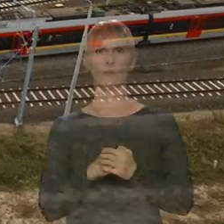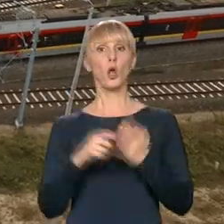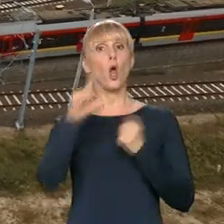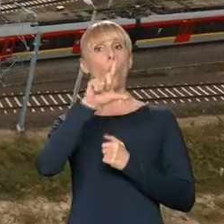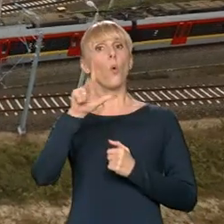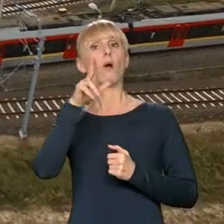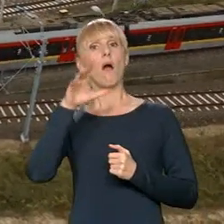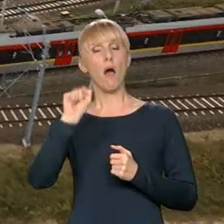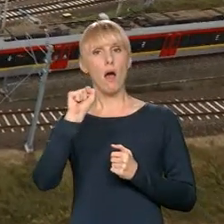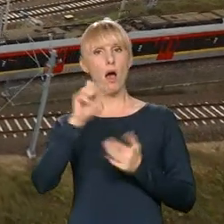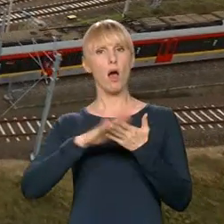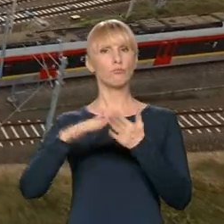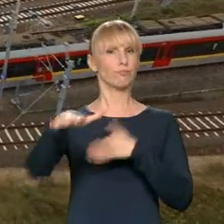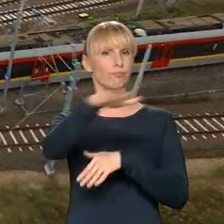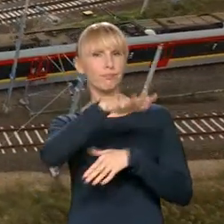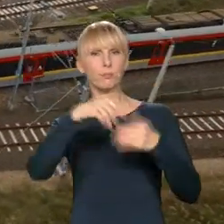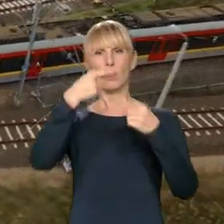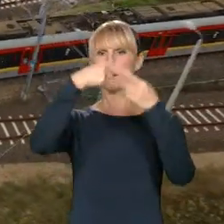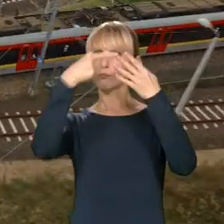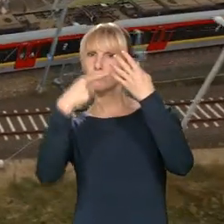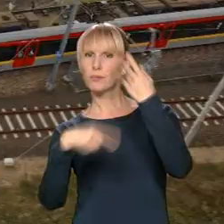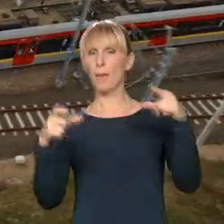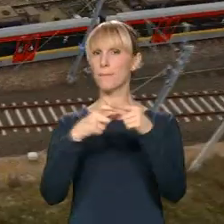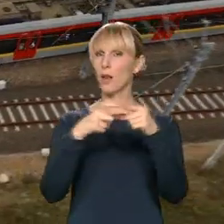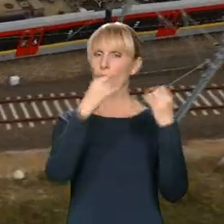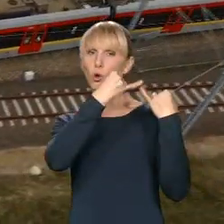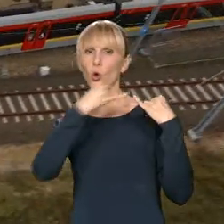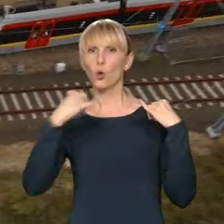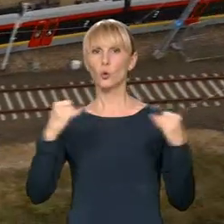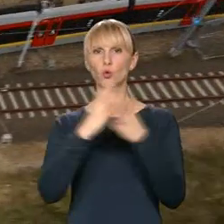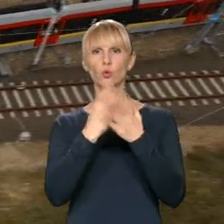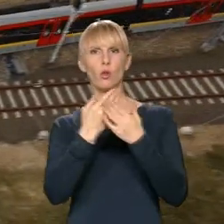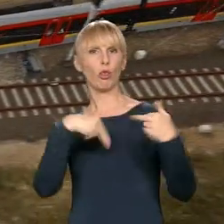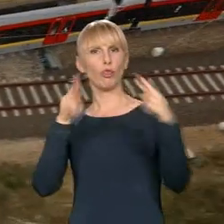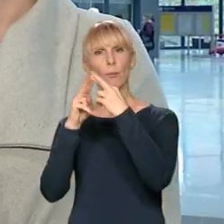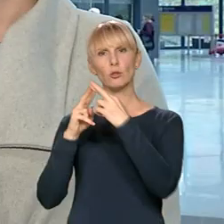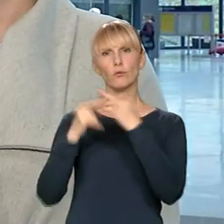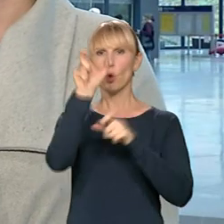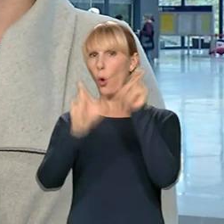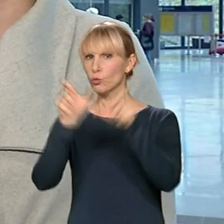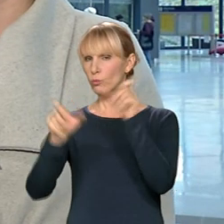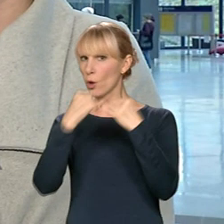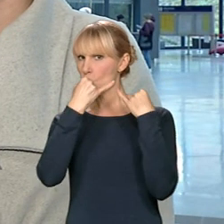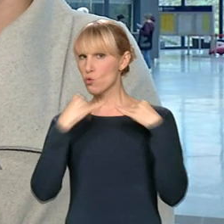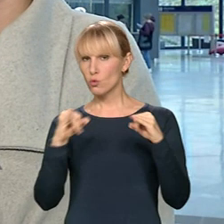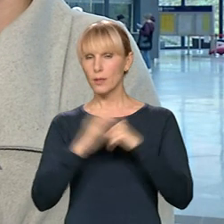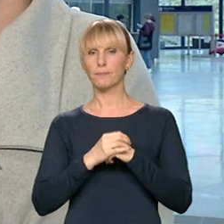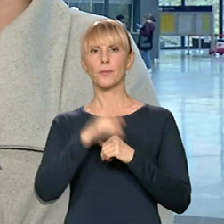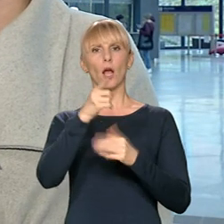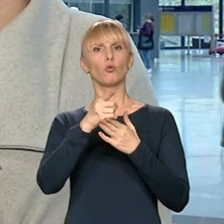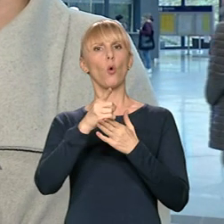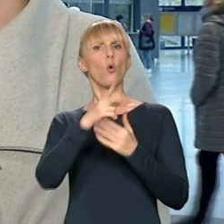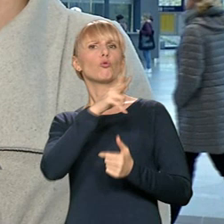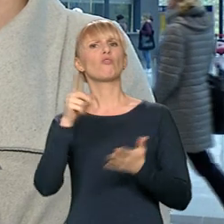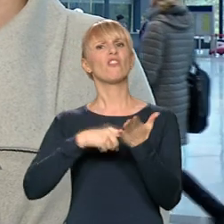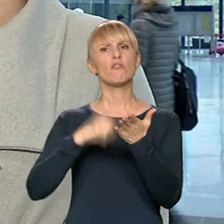Łódzka Kolej Aglomeracyjna posiada szeroką ofertę biletów, dostosowując się w ten sposób do oczekiwań pasażerów. Osoby, które często podróżują pociągami,